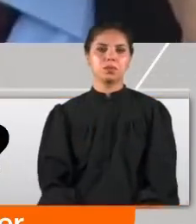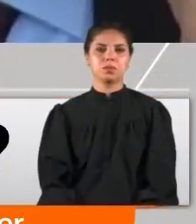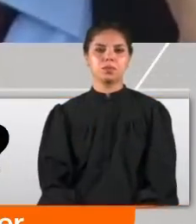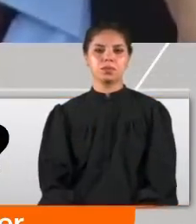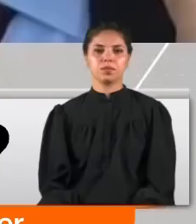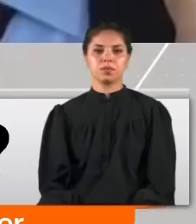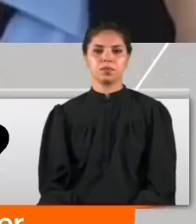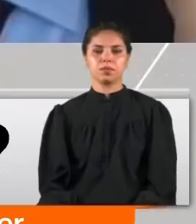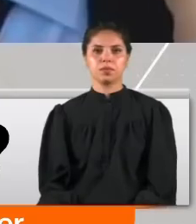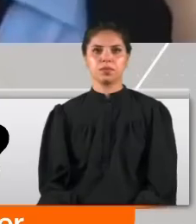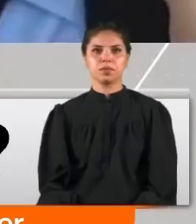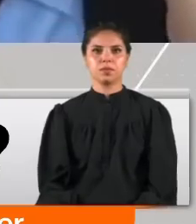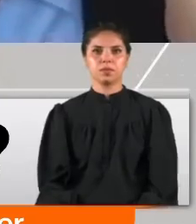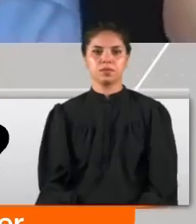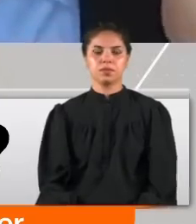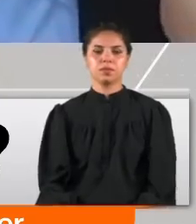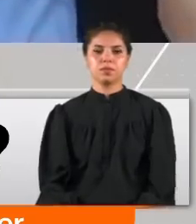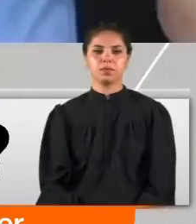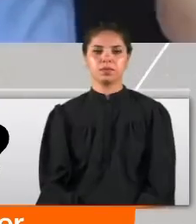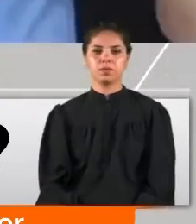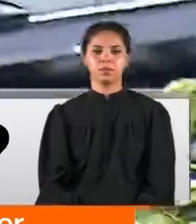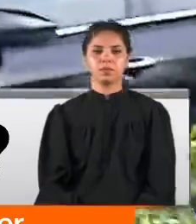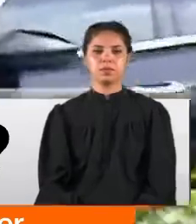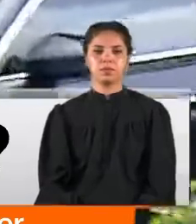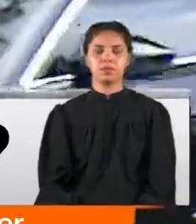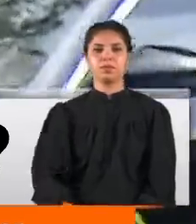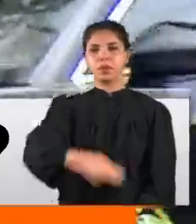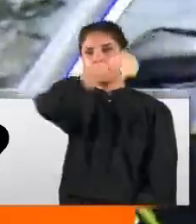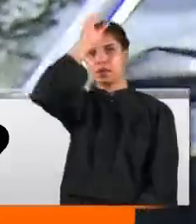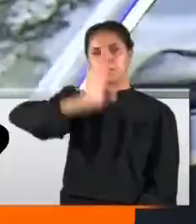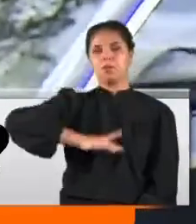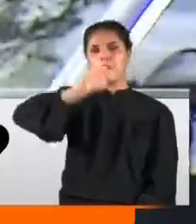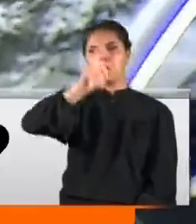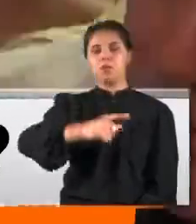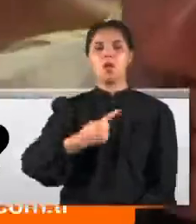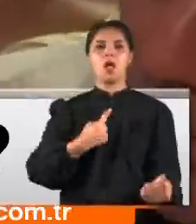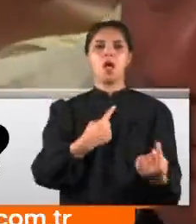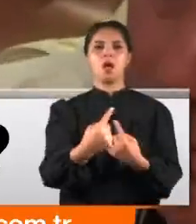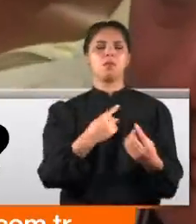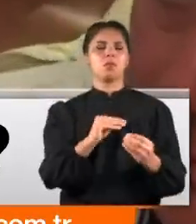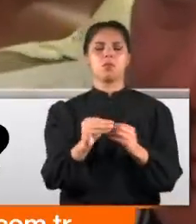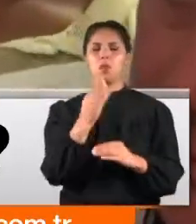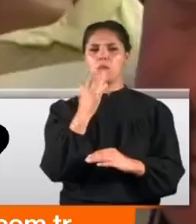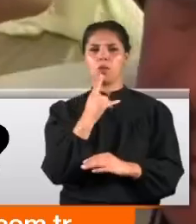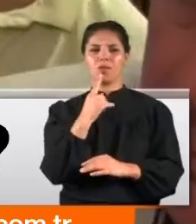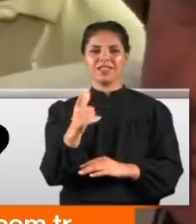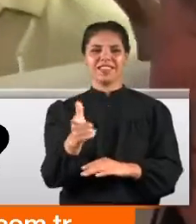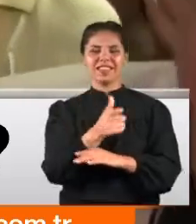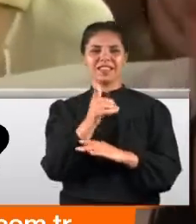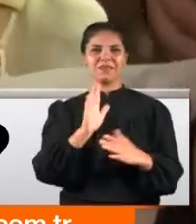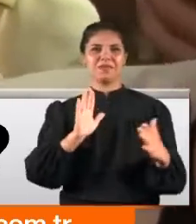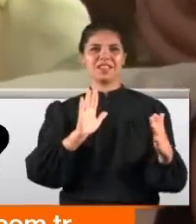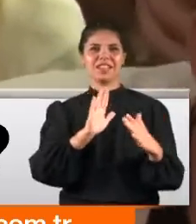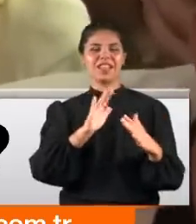ama cevap vermedi. Evinde numarasını çevirdim. İmamoğlu'nun aramızda sorun yok mesajı vermek için kameralar